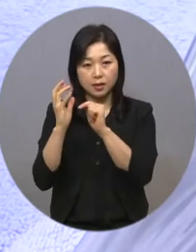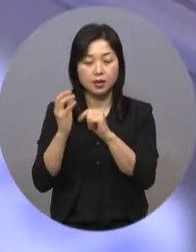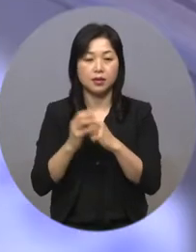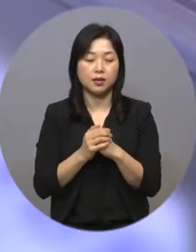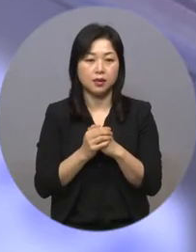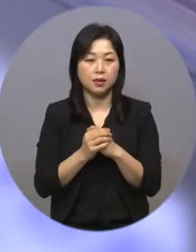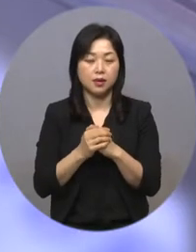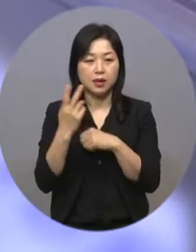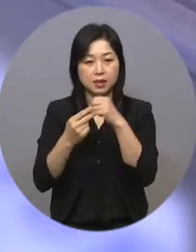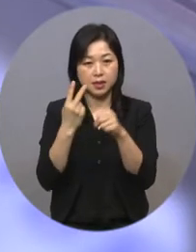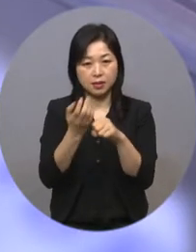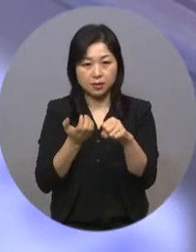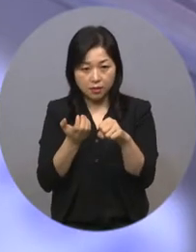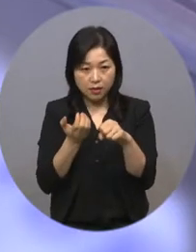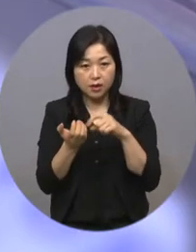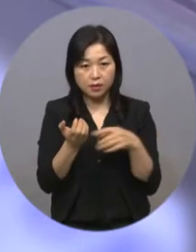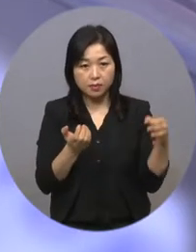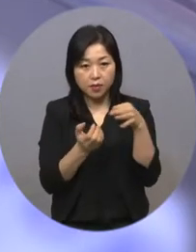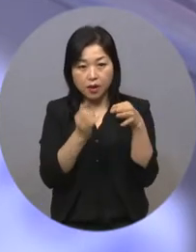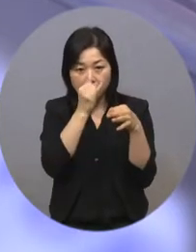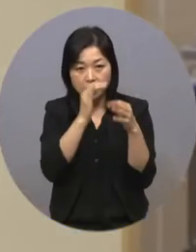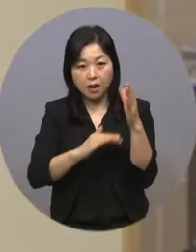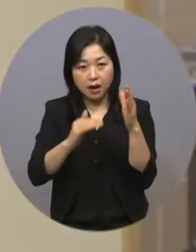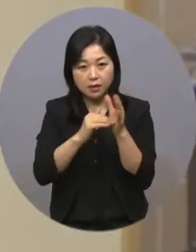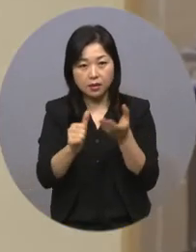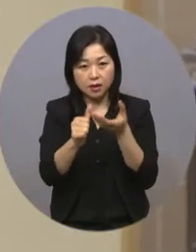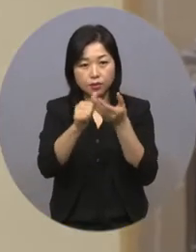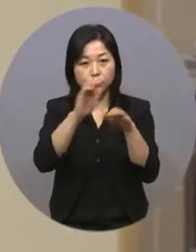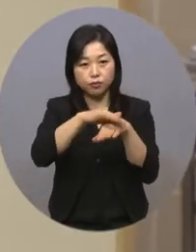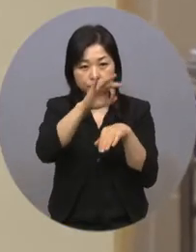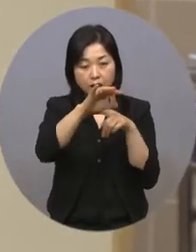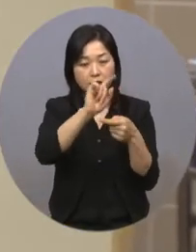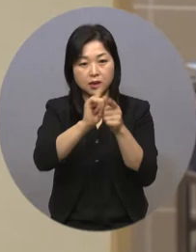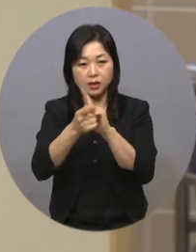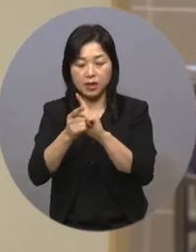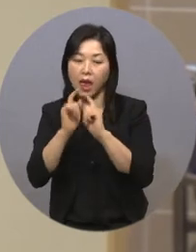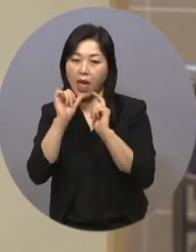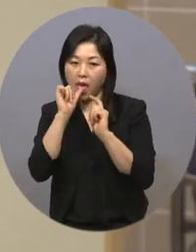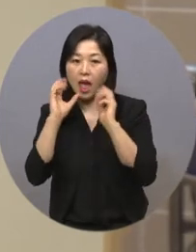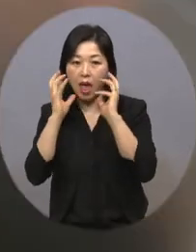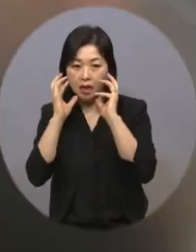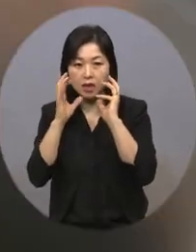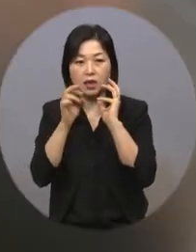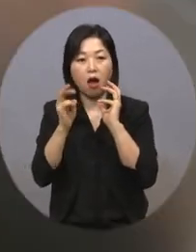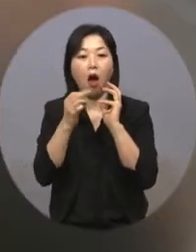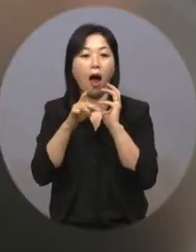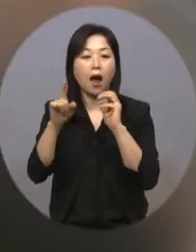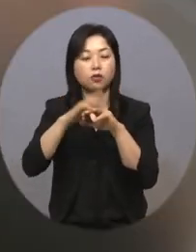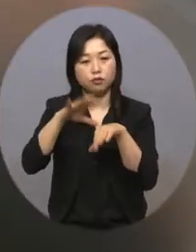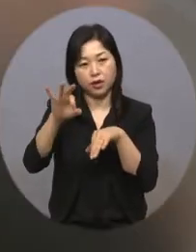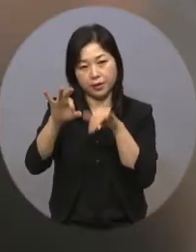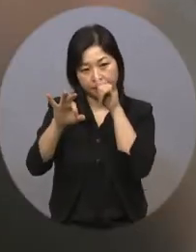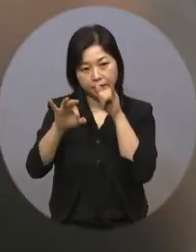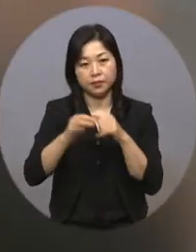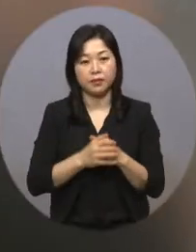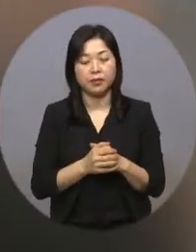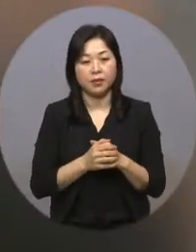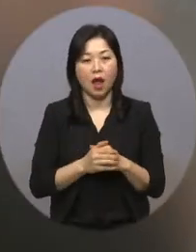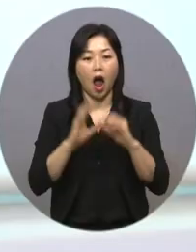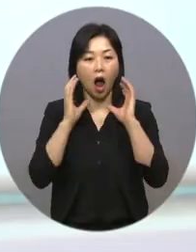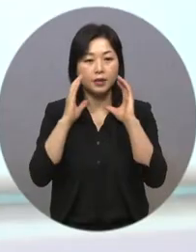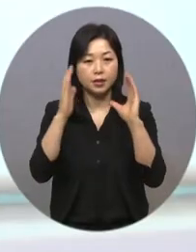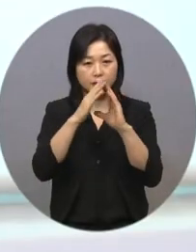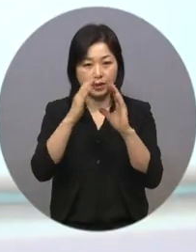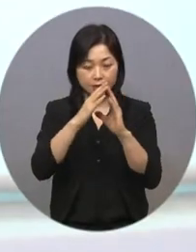전까지 기존의 지급되던 가정 양육수당 대신 영아 수당을 받게 됩니다 영아 수당은 어린이집을